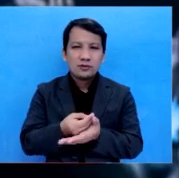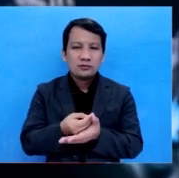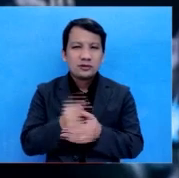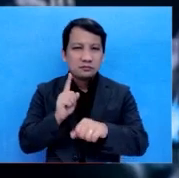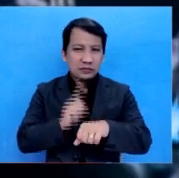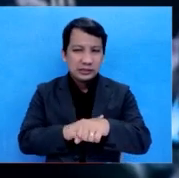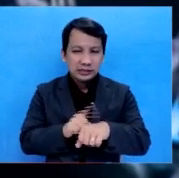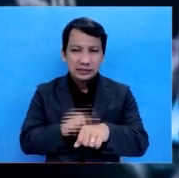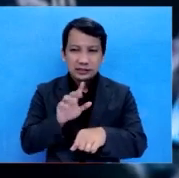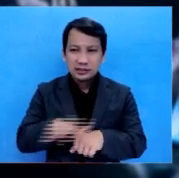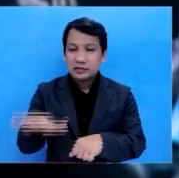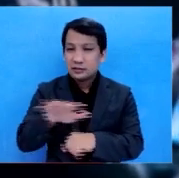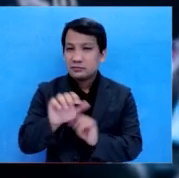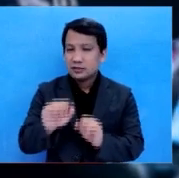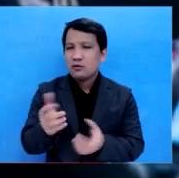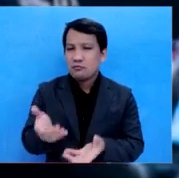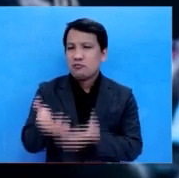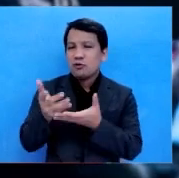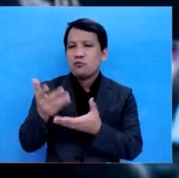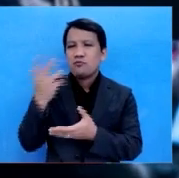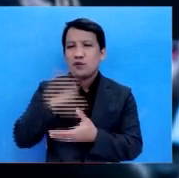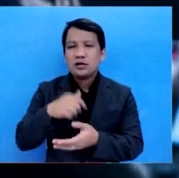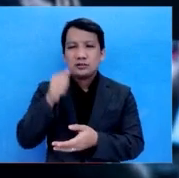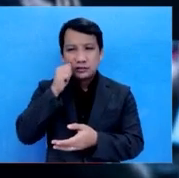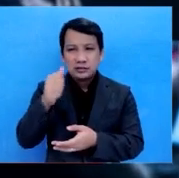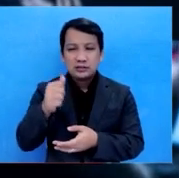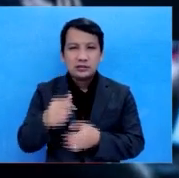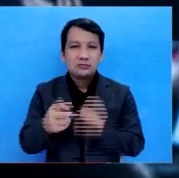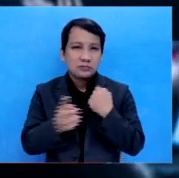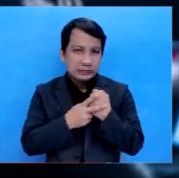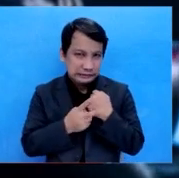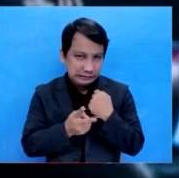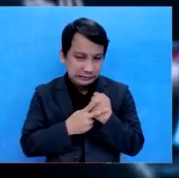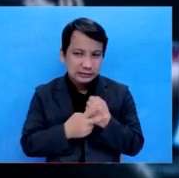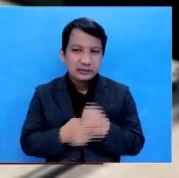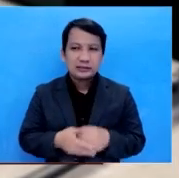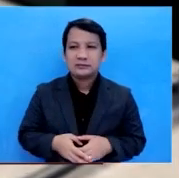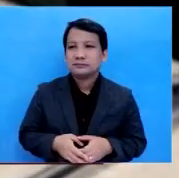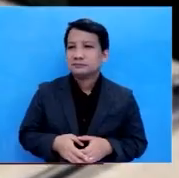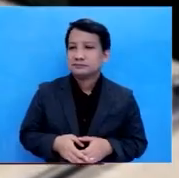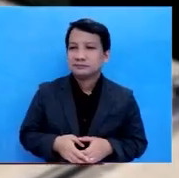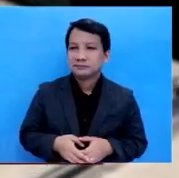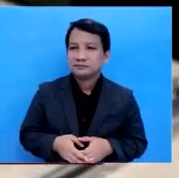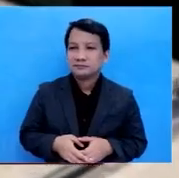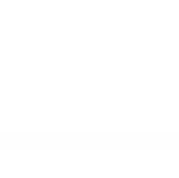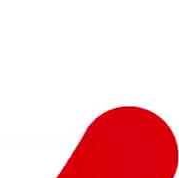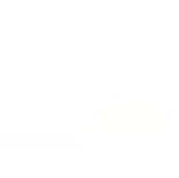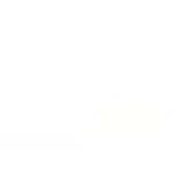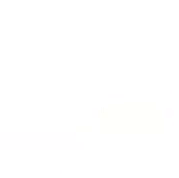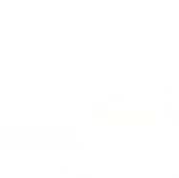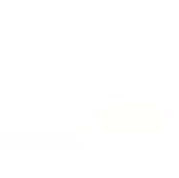Pero deserve naman yan ni Angela dahil nag-ipon siya. Avril Lavigne.